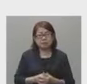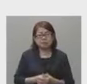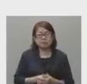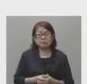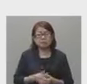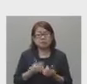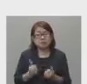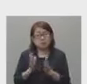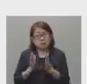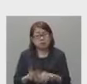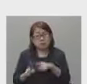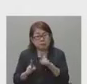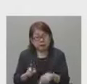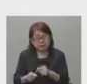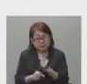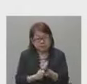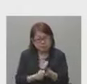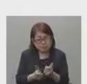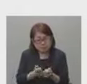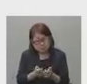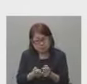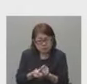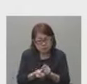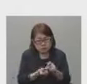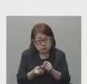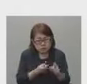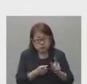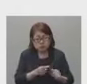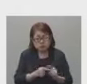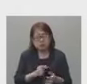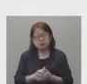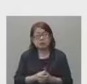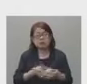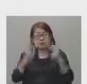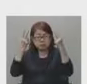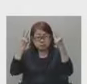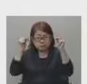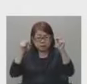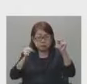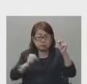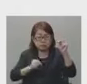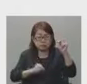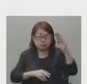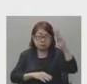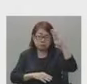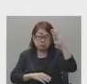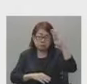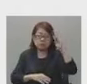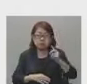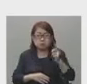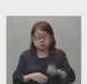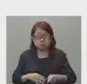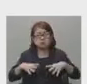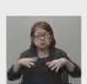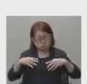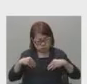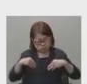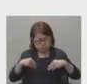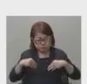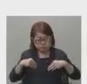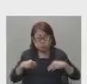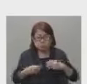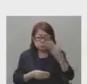และ 1,000 คนนี้ท่านนายกรัฐมนตรีพลเอกประยุทธ์จันทร์โอชาจะปฏิเสธความรับผิดชอบไม่ได้เพ